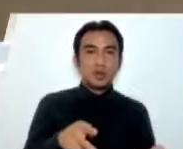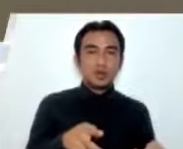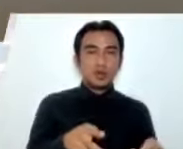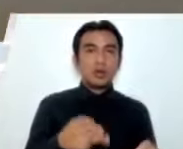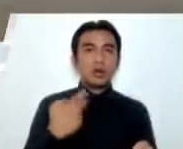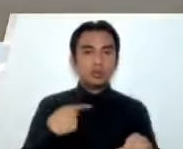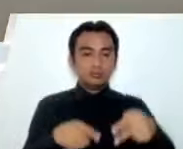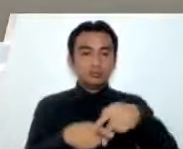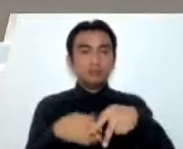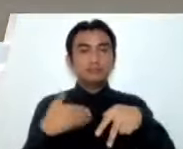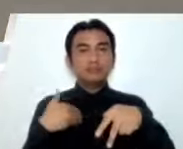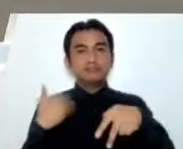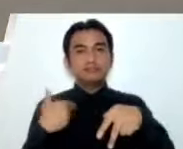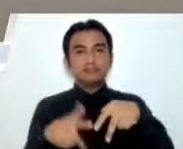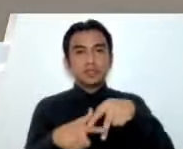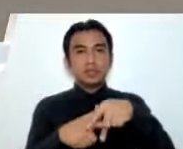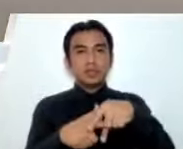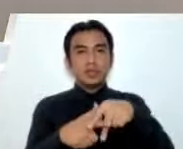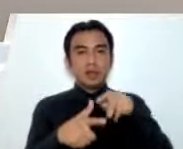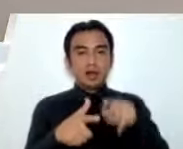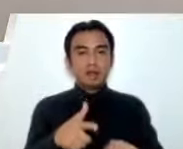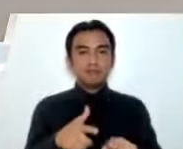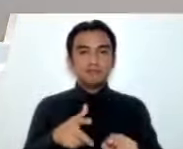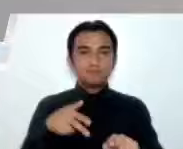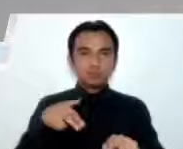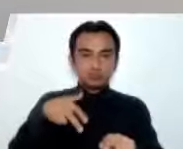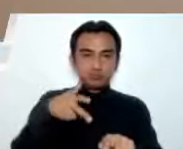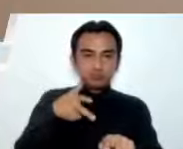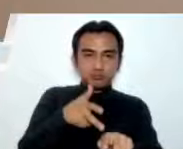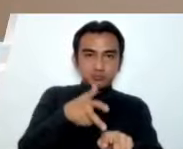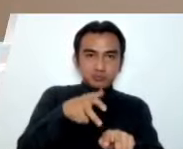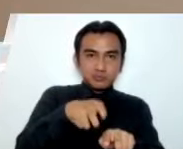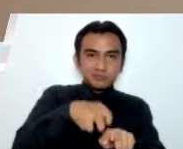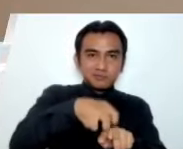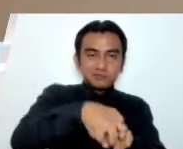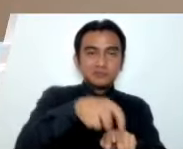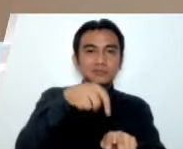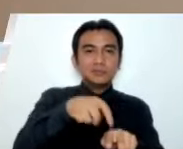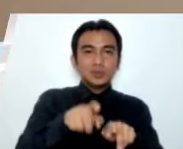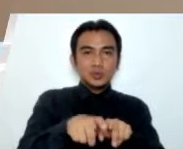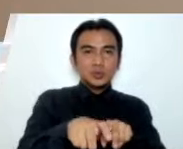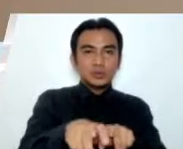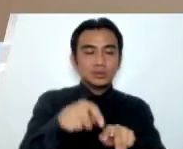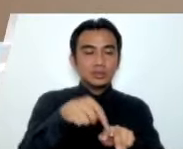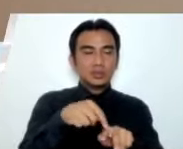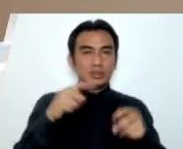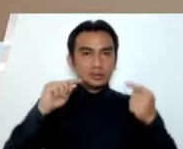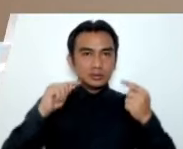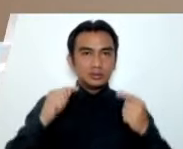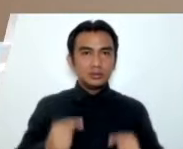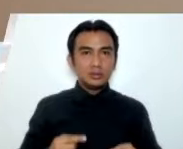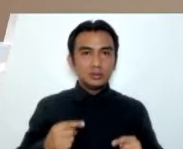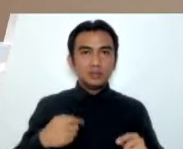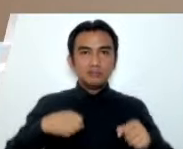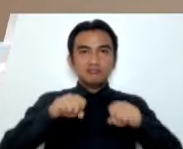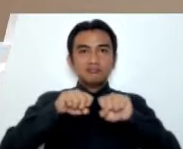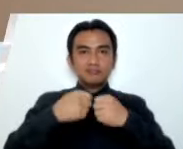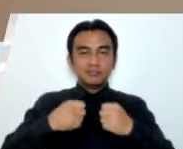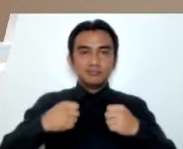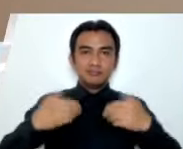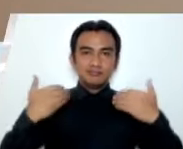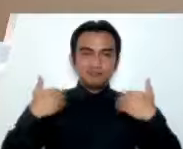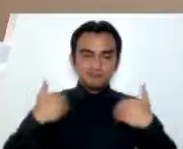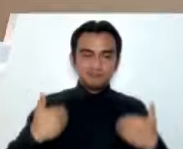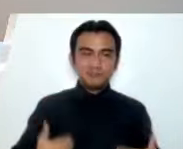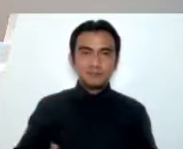biktima, napak-apakan siya at nakaladkad. Bukod sa mga pasa at sugat, nabali ang kanyang mga tadyang na ayon sa doktor